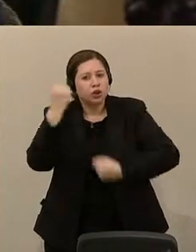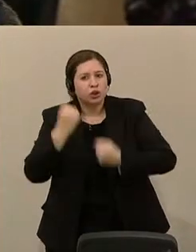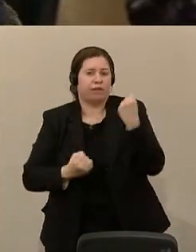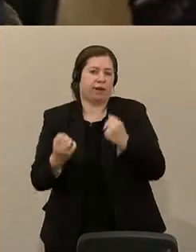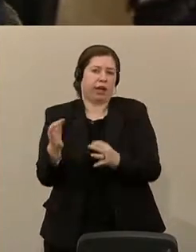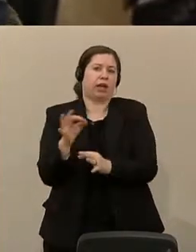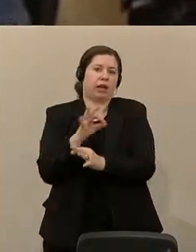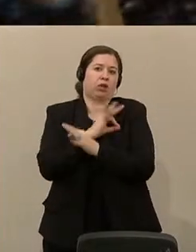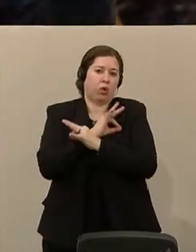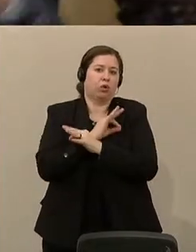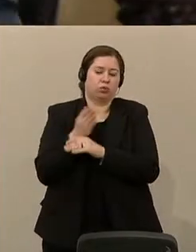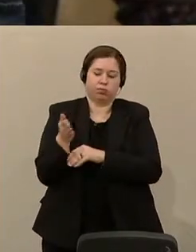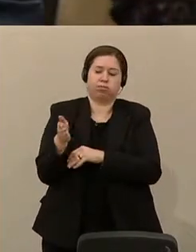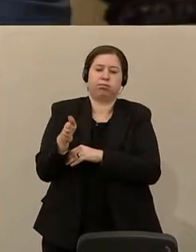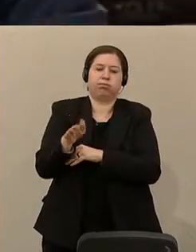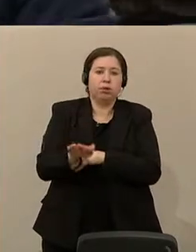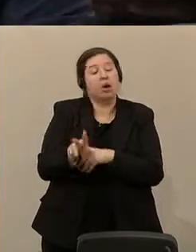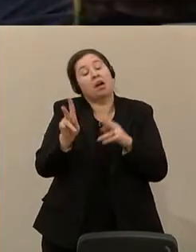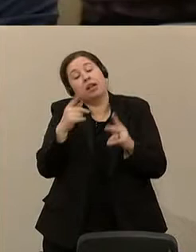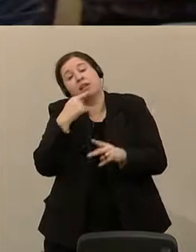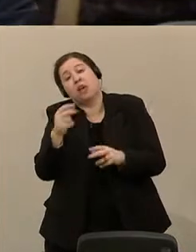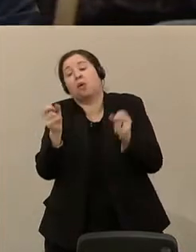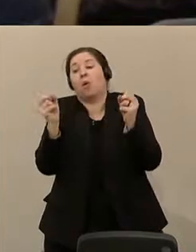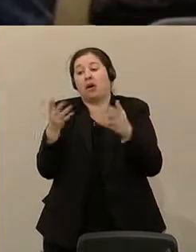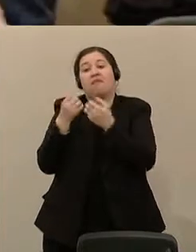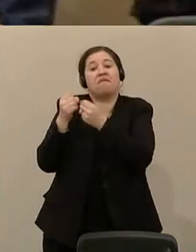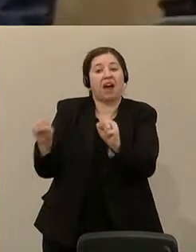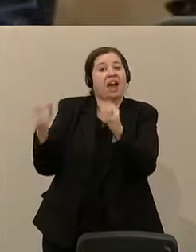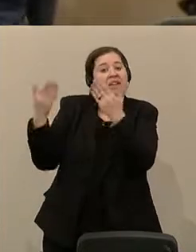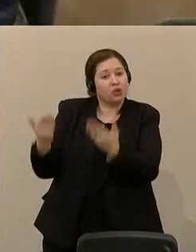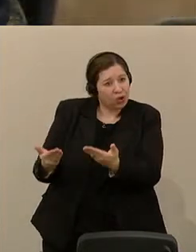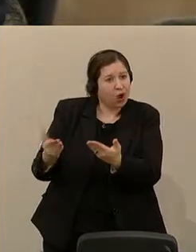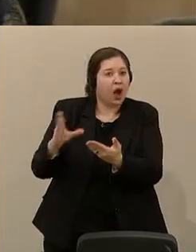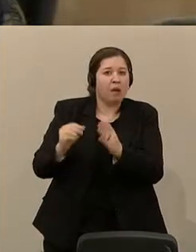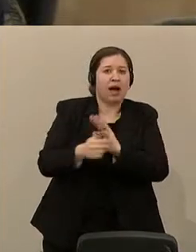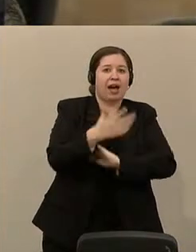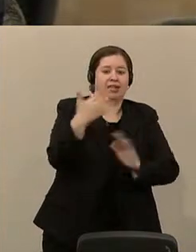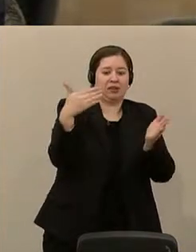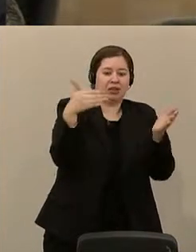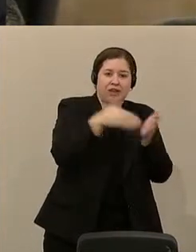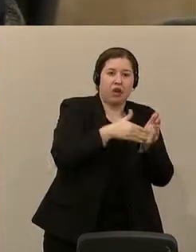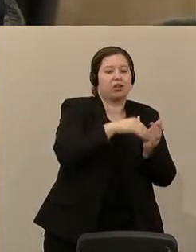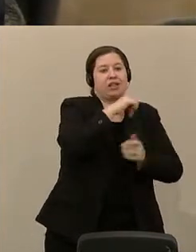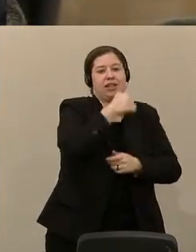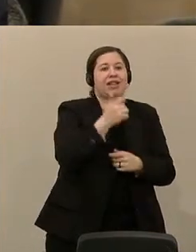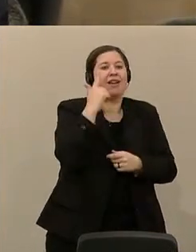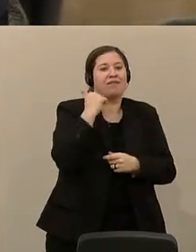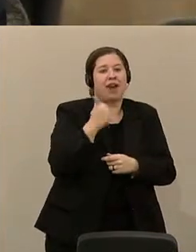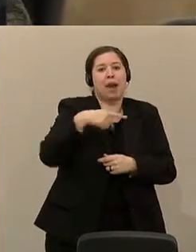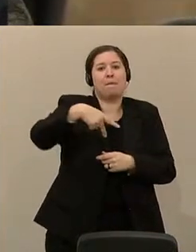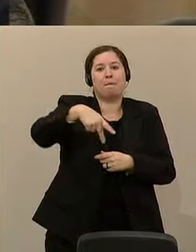sterben. Jetzt kann man sagen, das ist der Preis der Freiheit, aber für 1.000 nicht, weil ca. 1.000 sterben durch